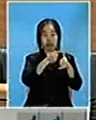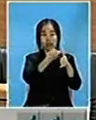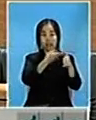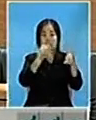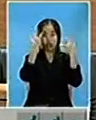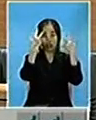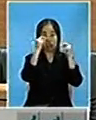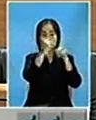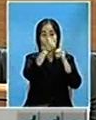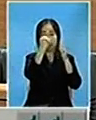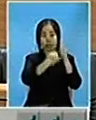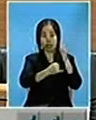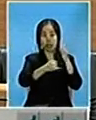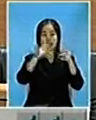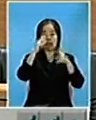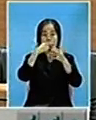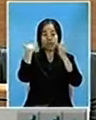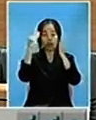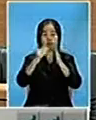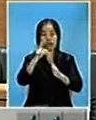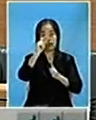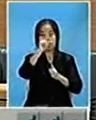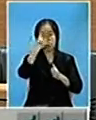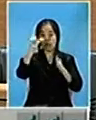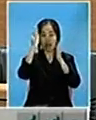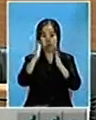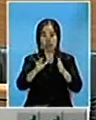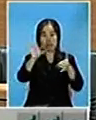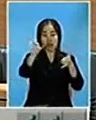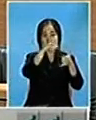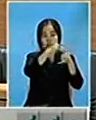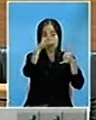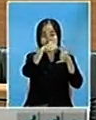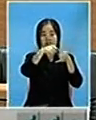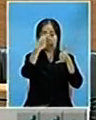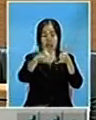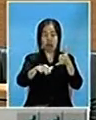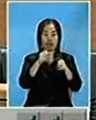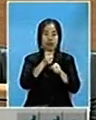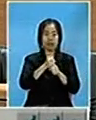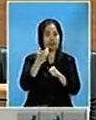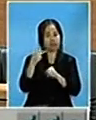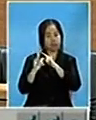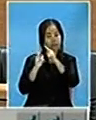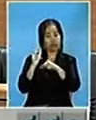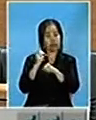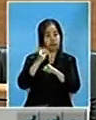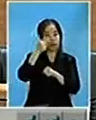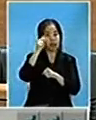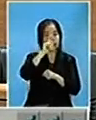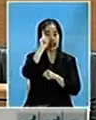ไรถ้าเราเข้าใจหลักดังกล่าวที่ผมได้เรียนไปแล้วก็จะไม่มีคำถามเหล่